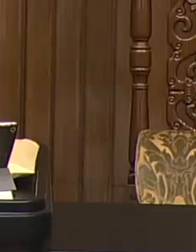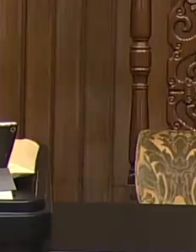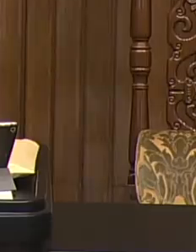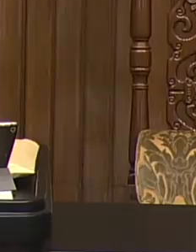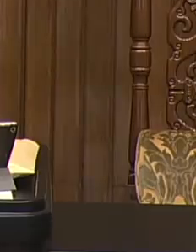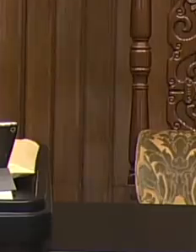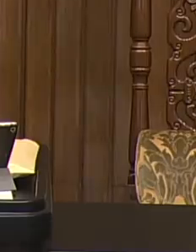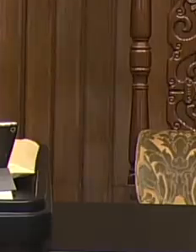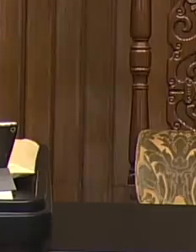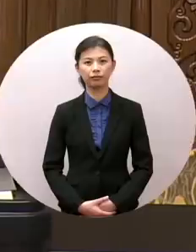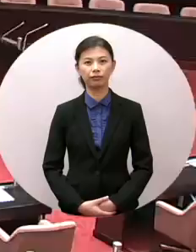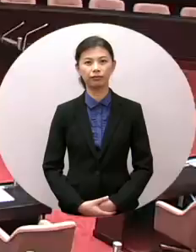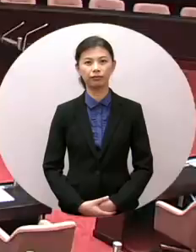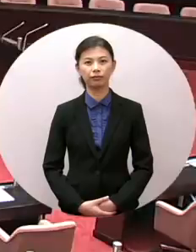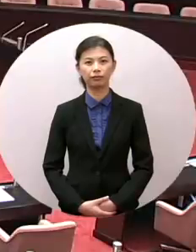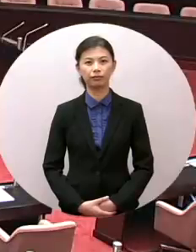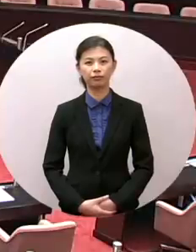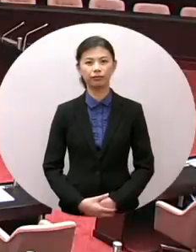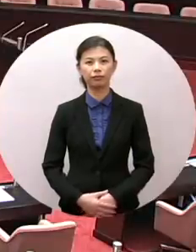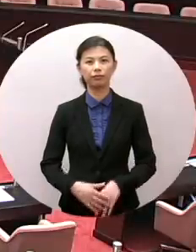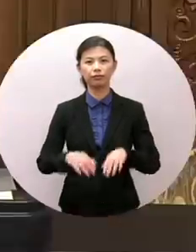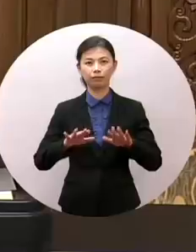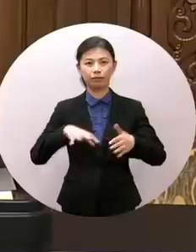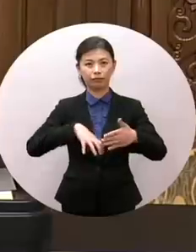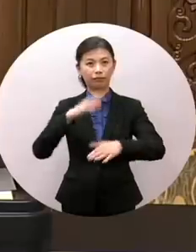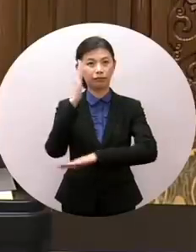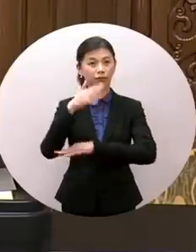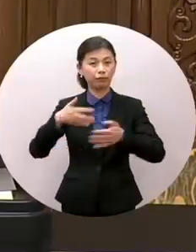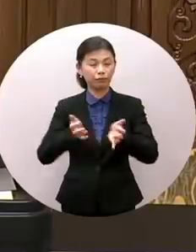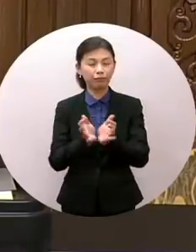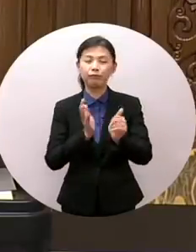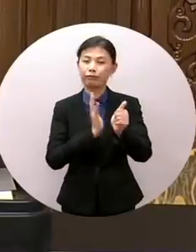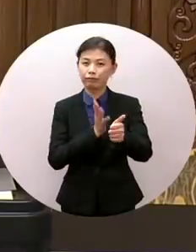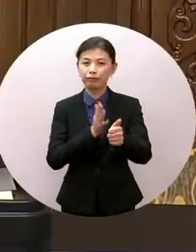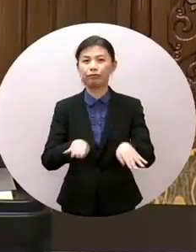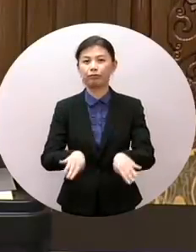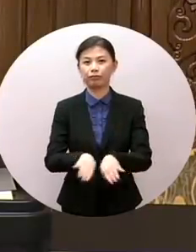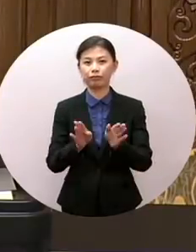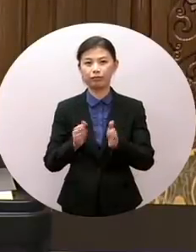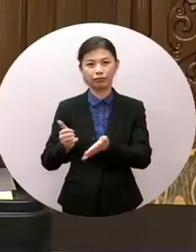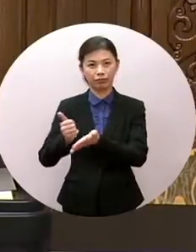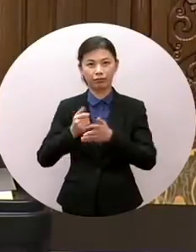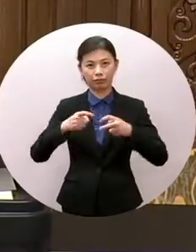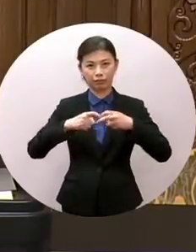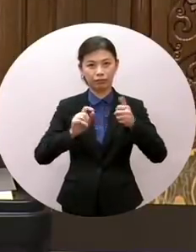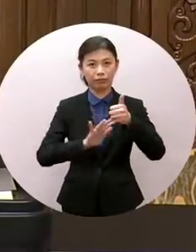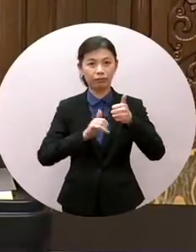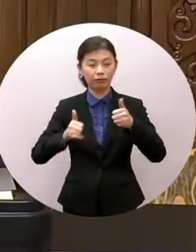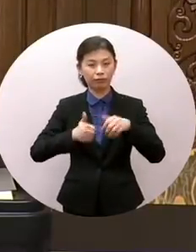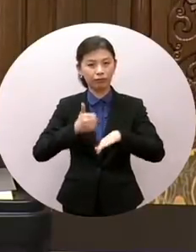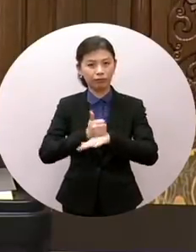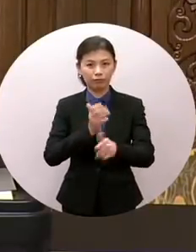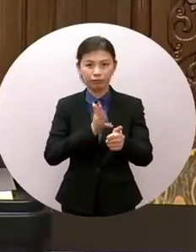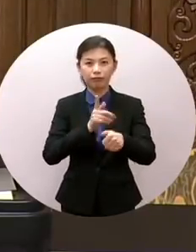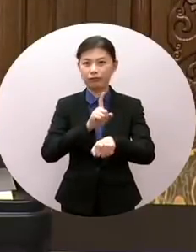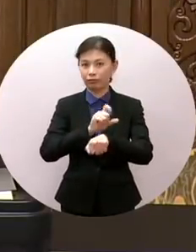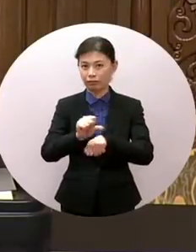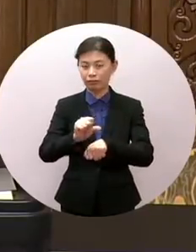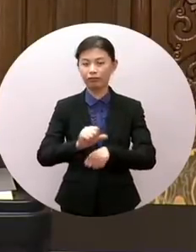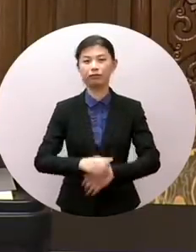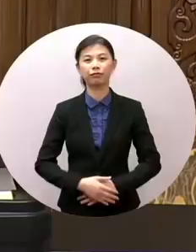发言会现在继续开会，进行内政组织质询，请李俊毅委员质询，询答时间为